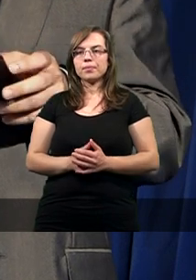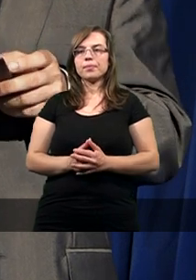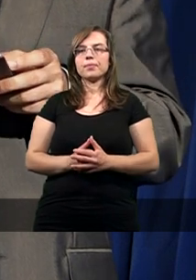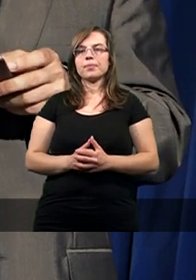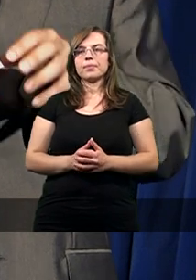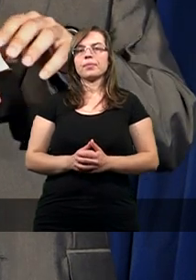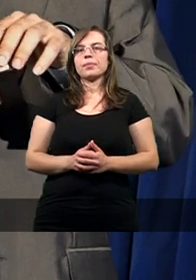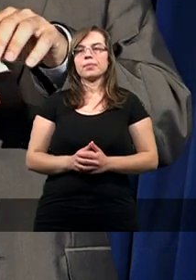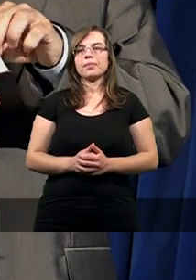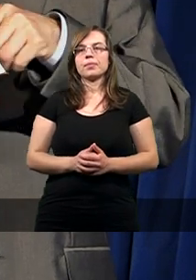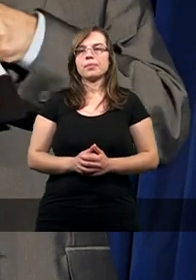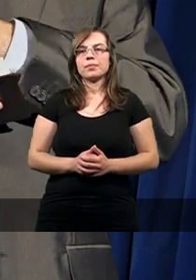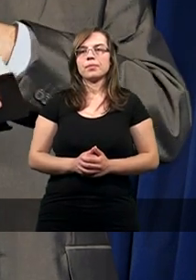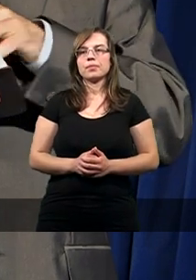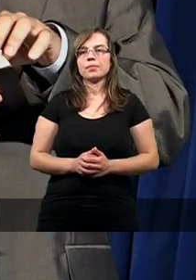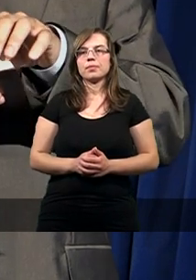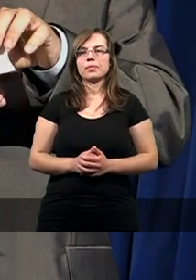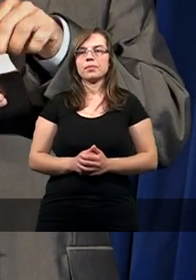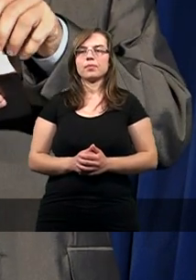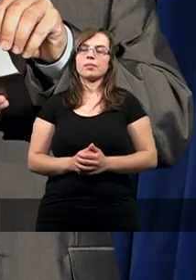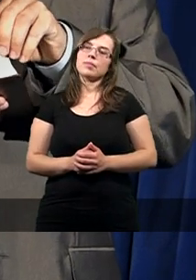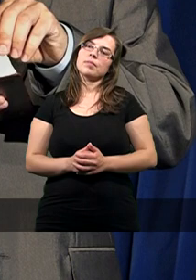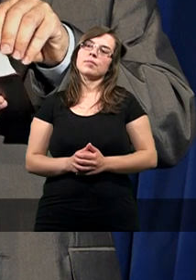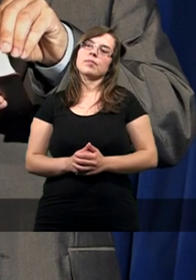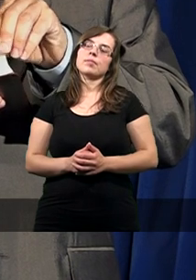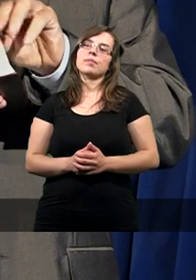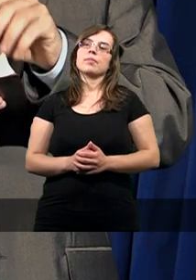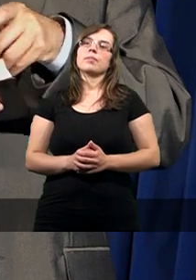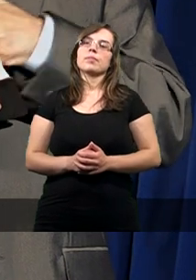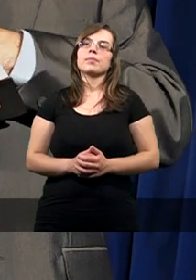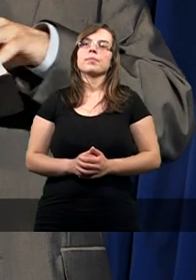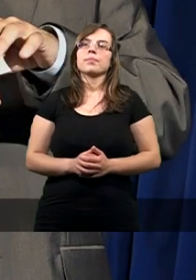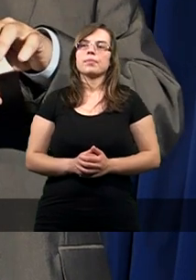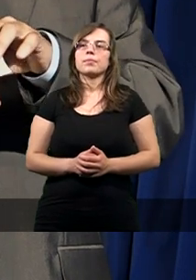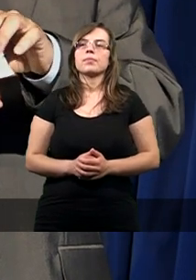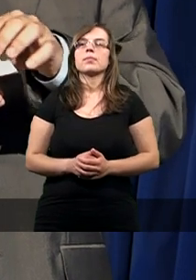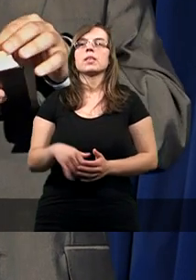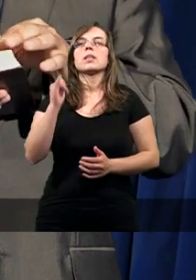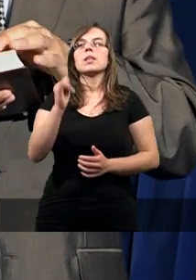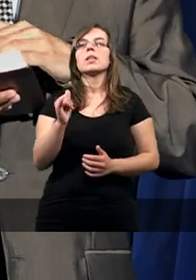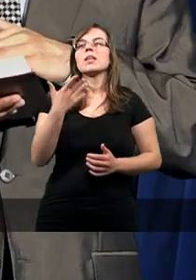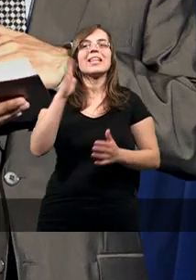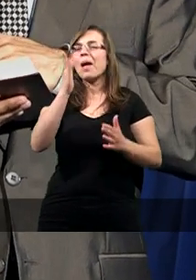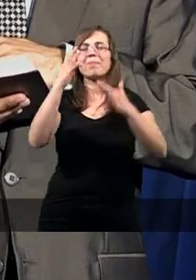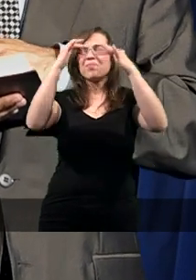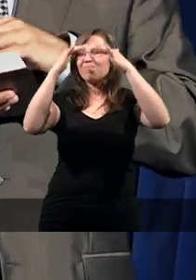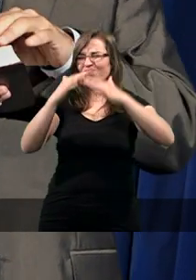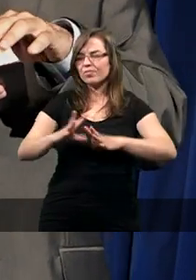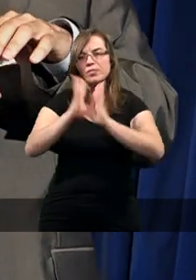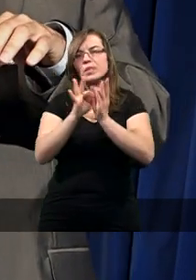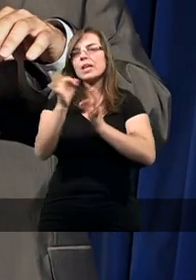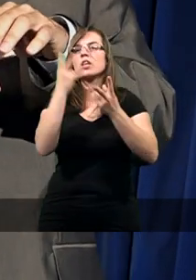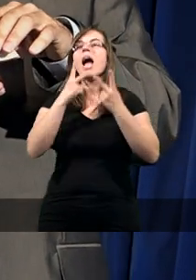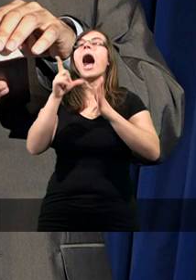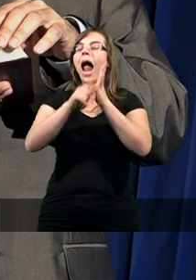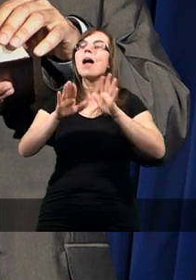to Luke chapter 10, Luke chapter 10, verses 38 and 39. Nie będziemy czytać wszystkich